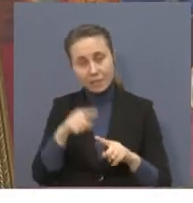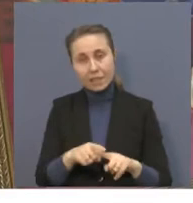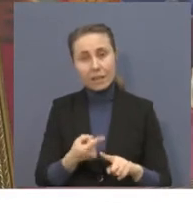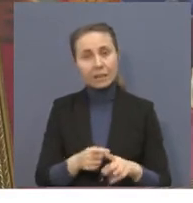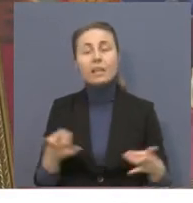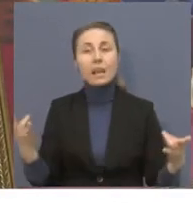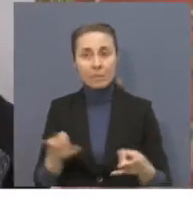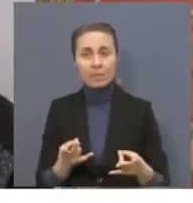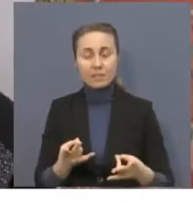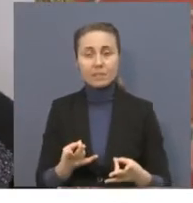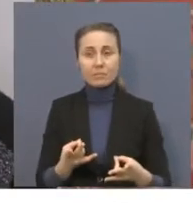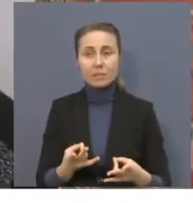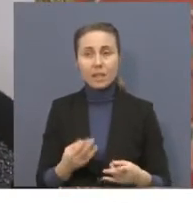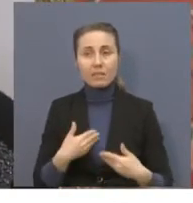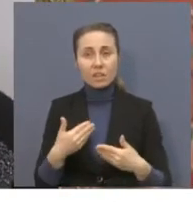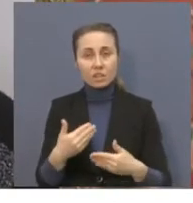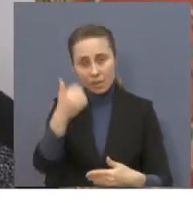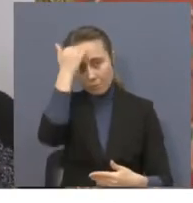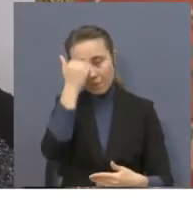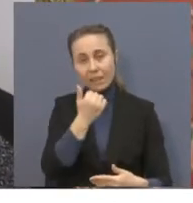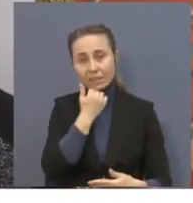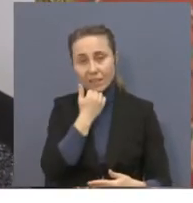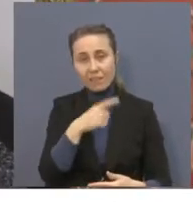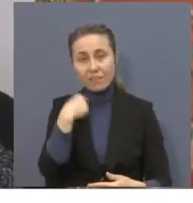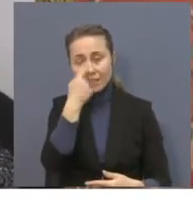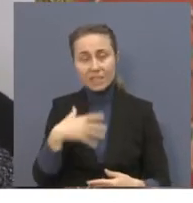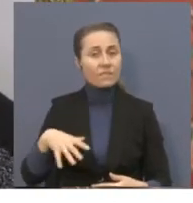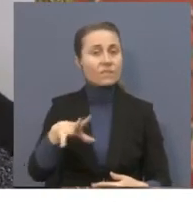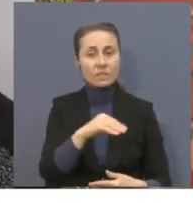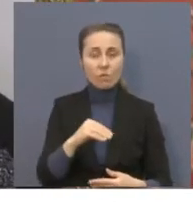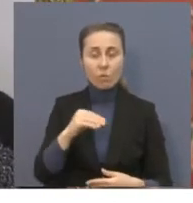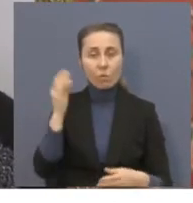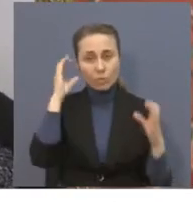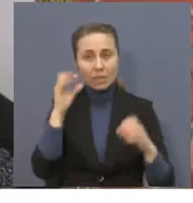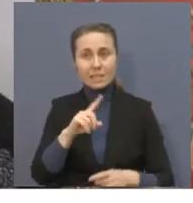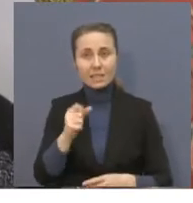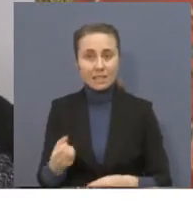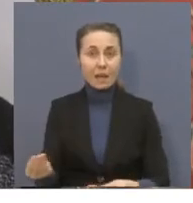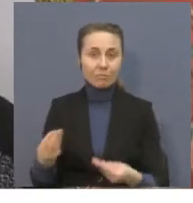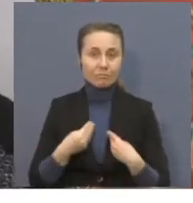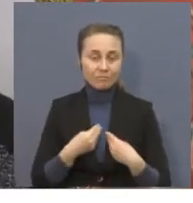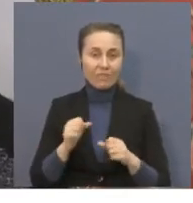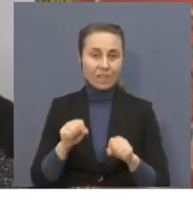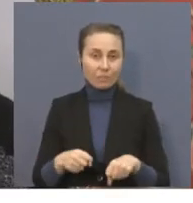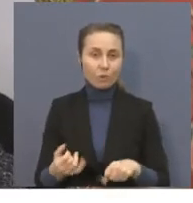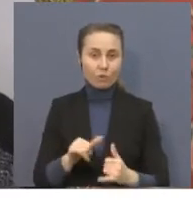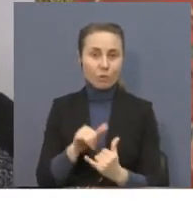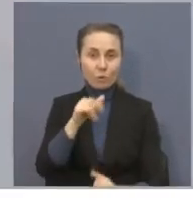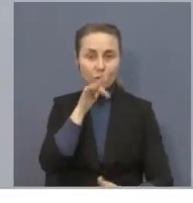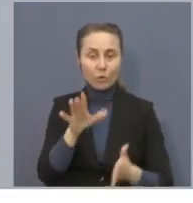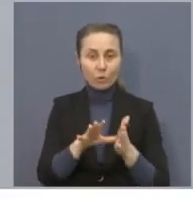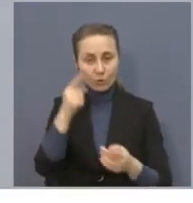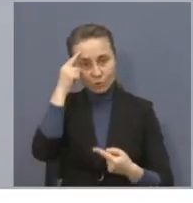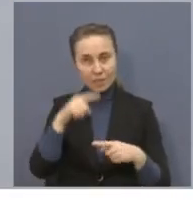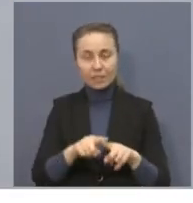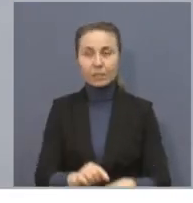очень необходимой. Выражаем благодарность в лице всего университета за предоставленную электронную технику.